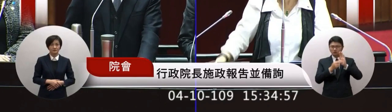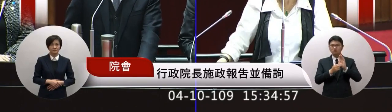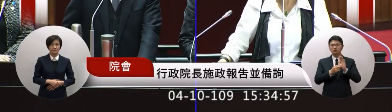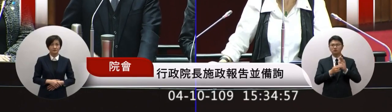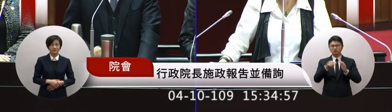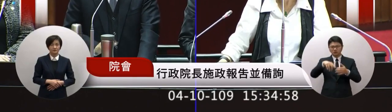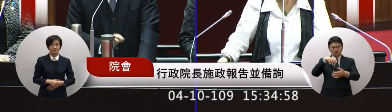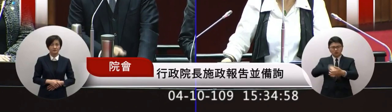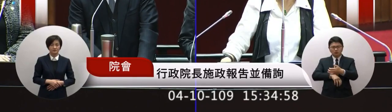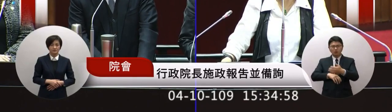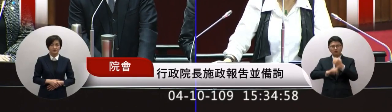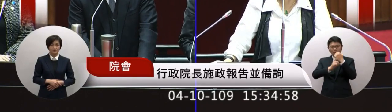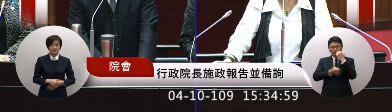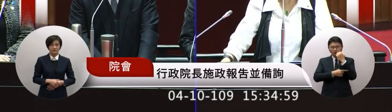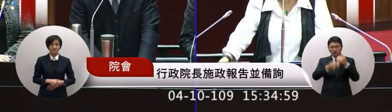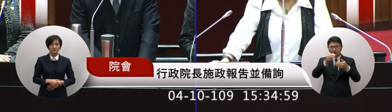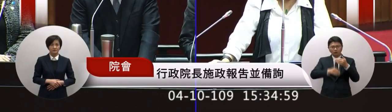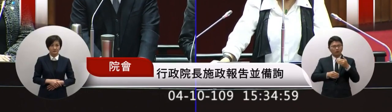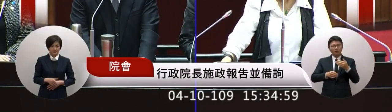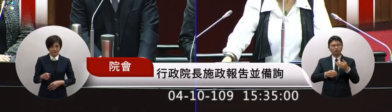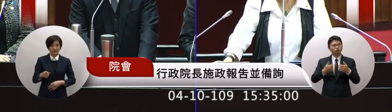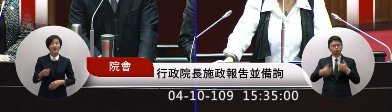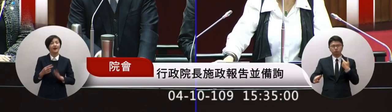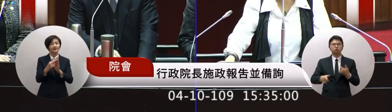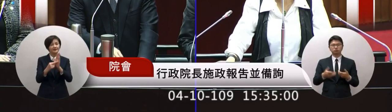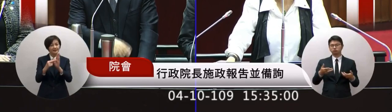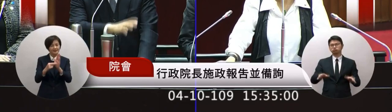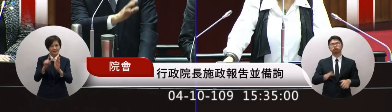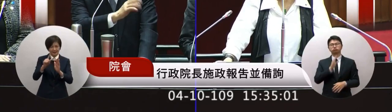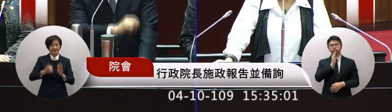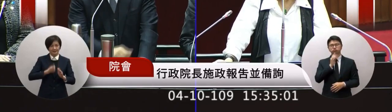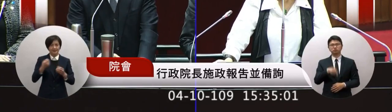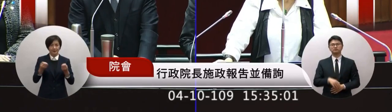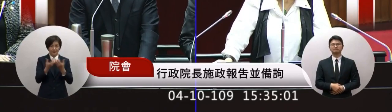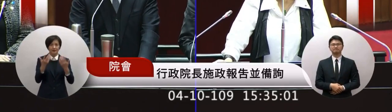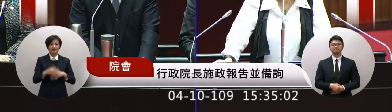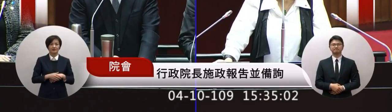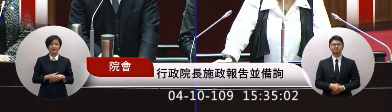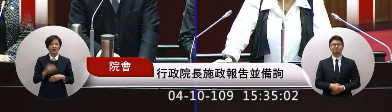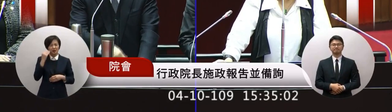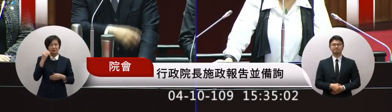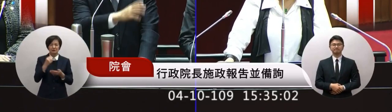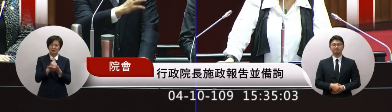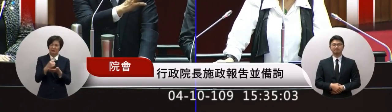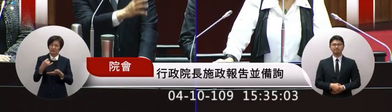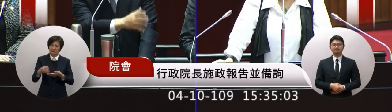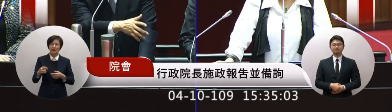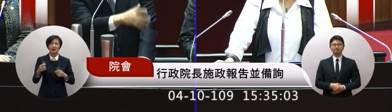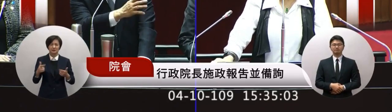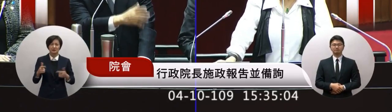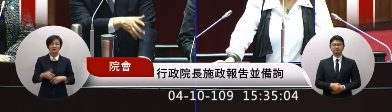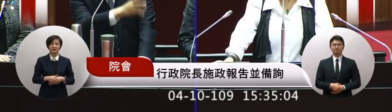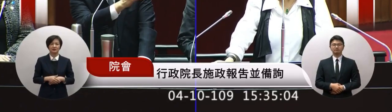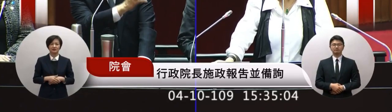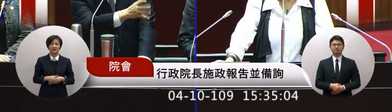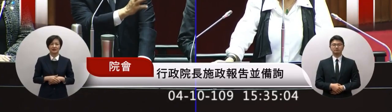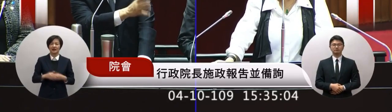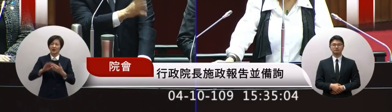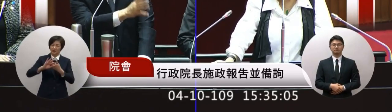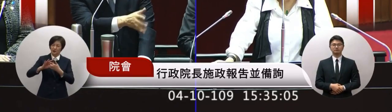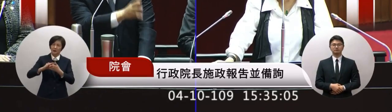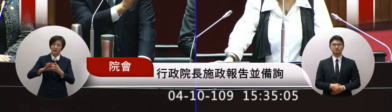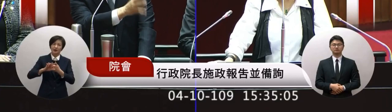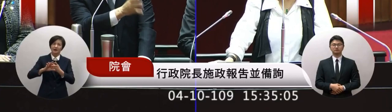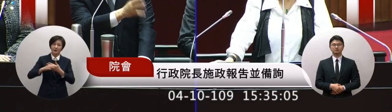很多规定是不太合理的，对不对？ 我讲一个实际，那不是拍命人哦， 那每天 又不着把自